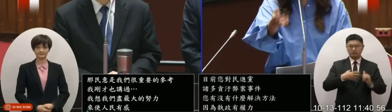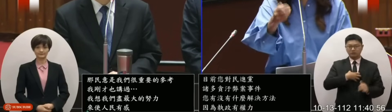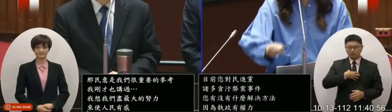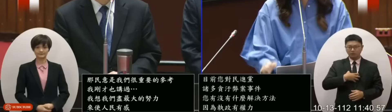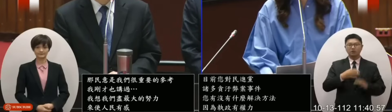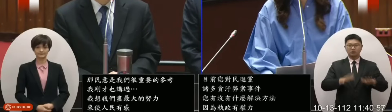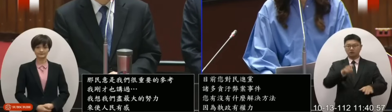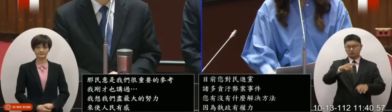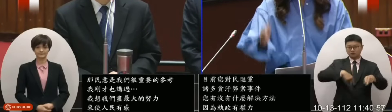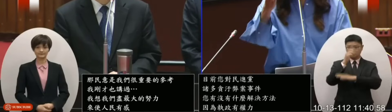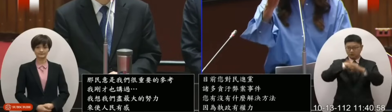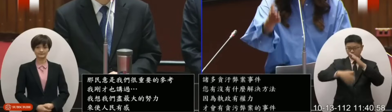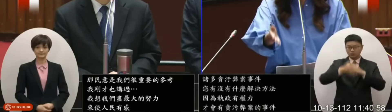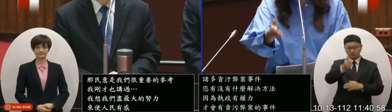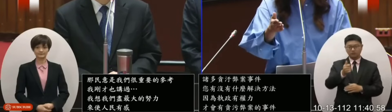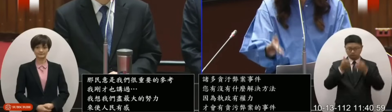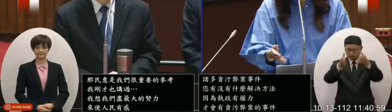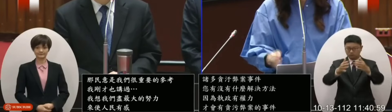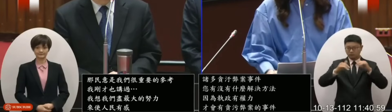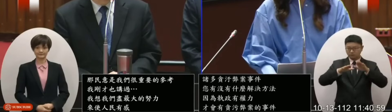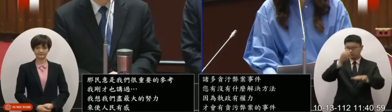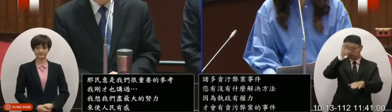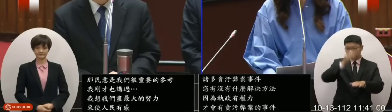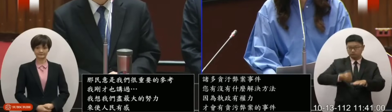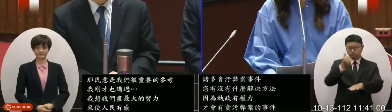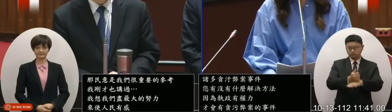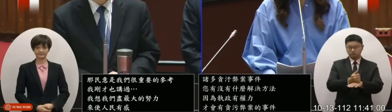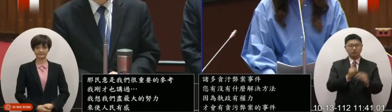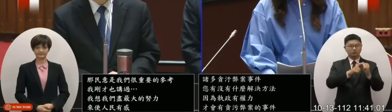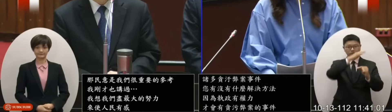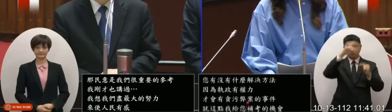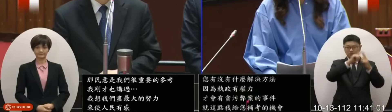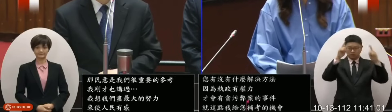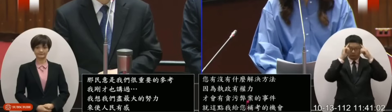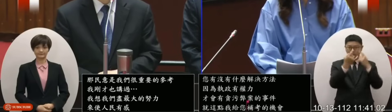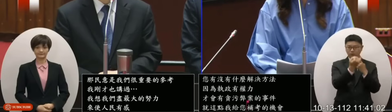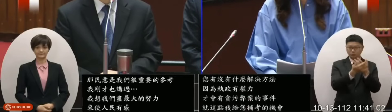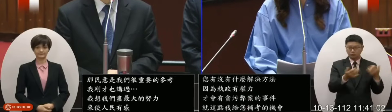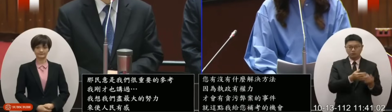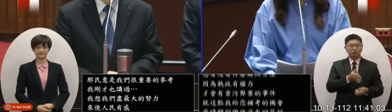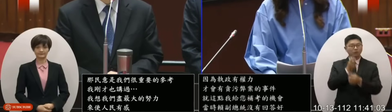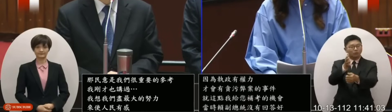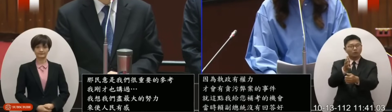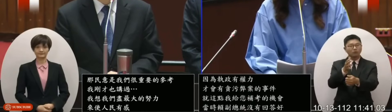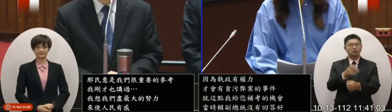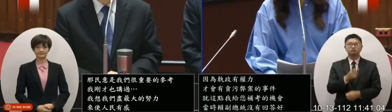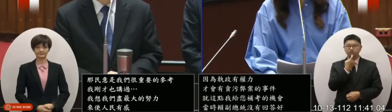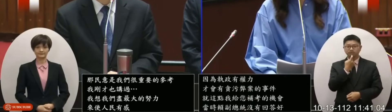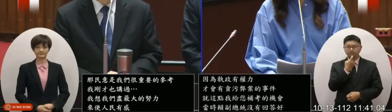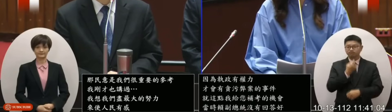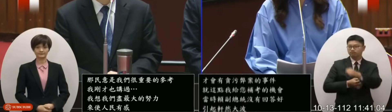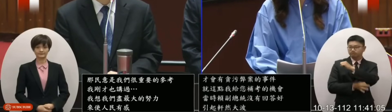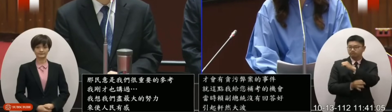在最高的行政首长，对于民进党执政中山大学的学生所提出来的质疑，贪污